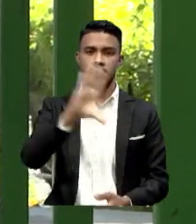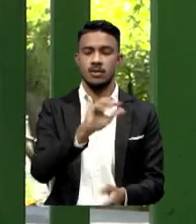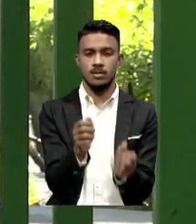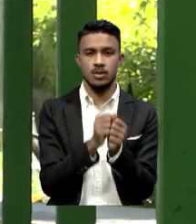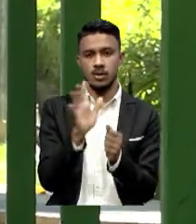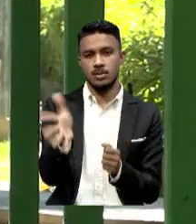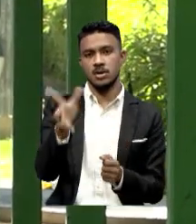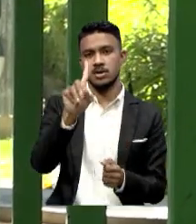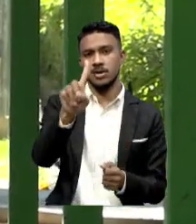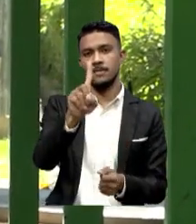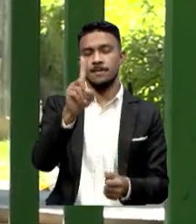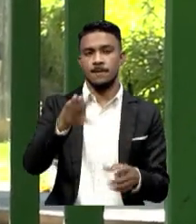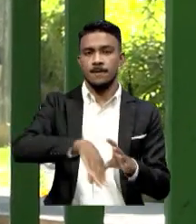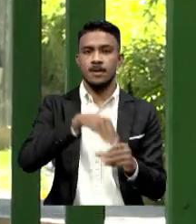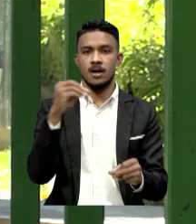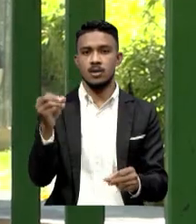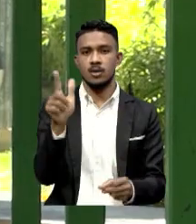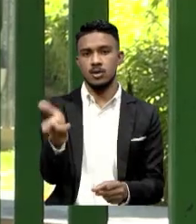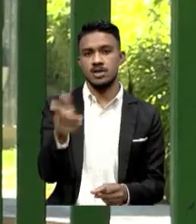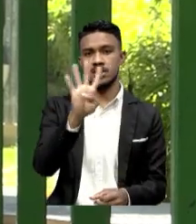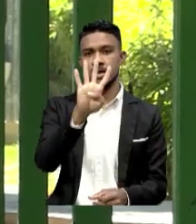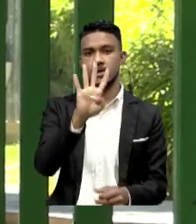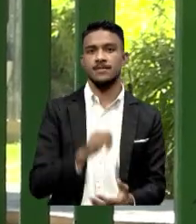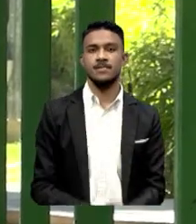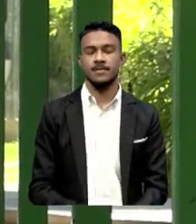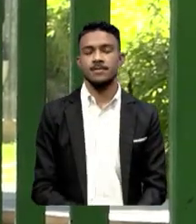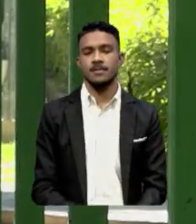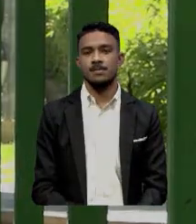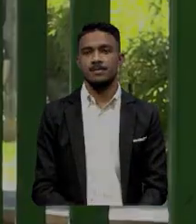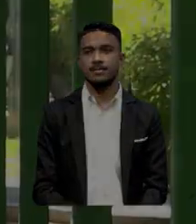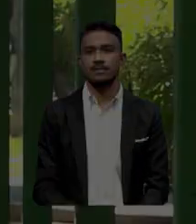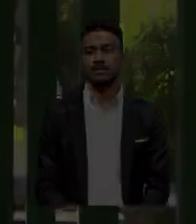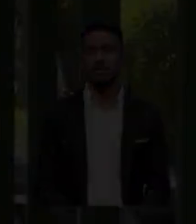ida, no alta ruanulu resing hat. Efizenia Babu, Lamberto da Silva, GMN.